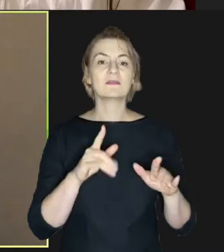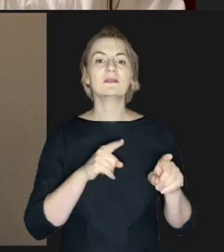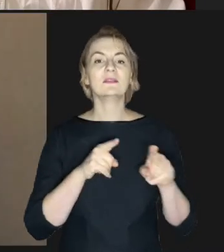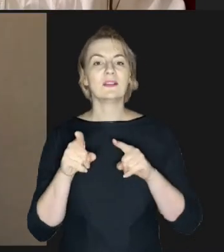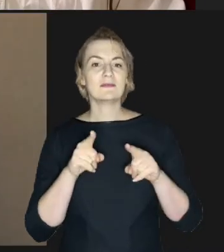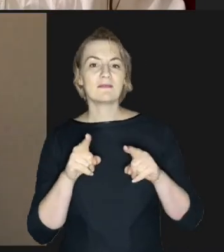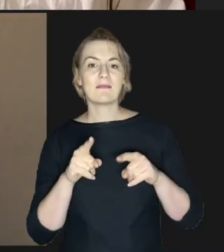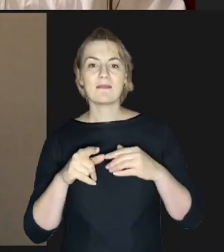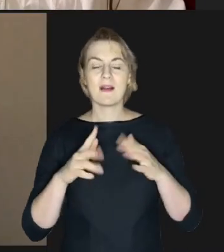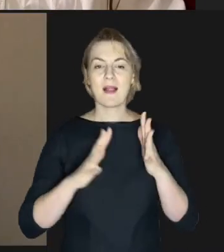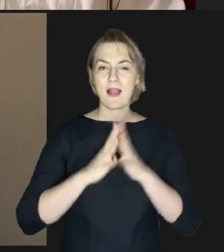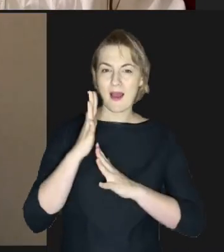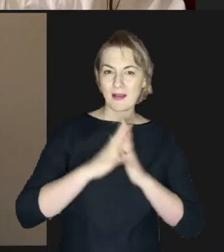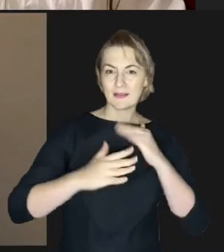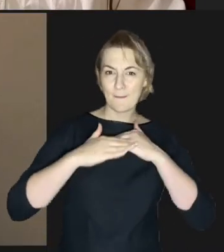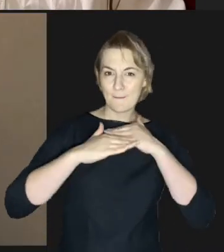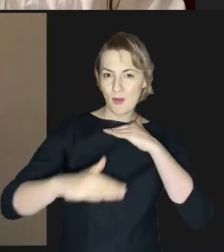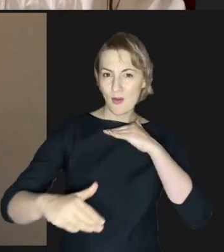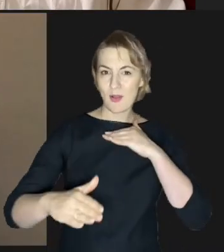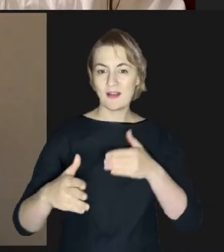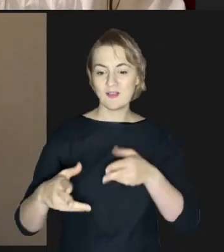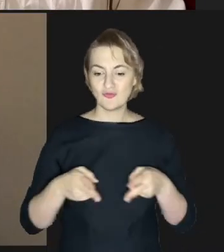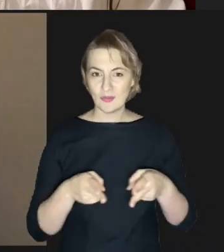na polach, w strumieniach,